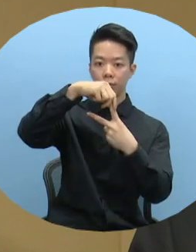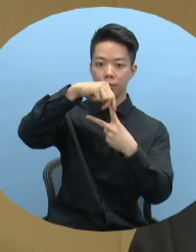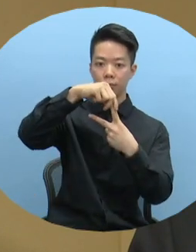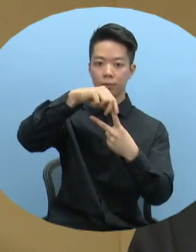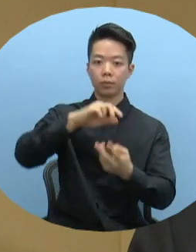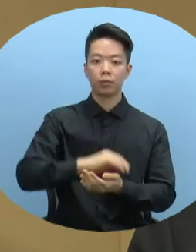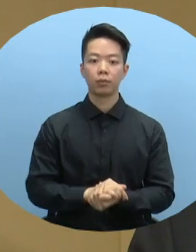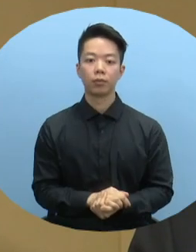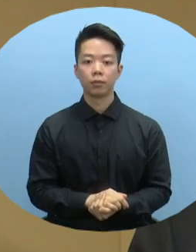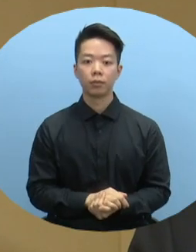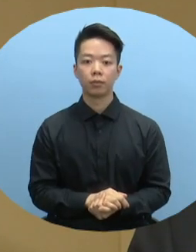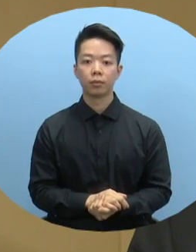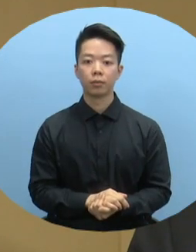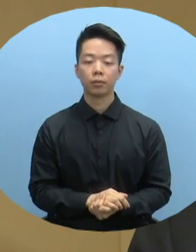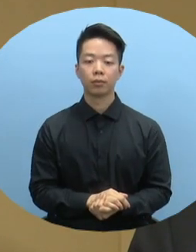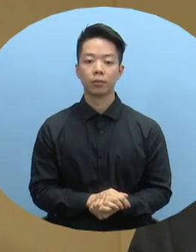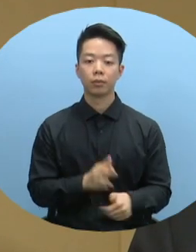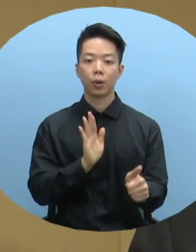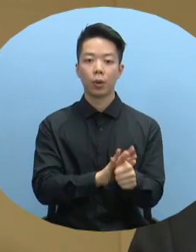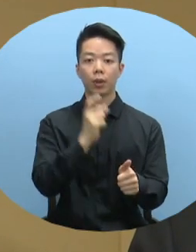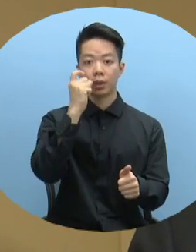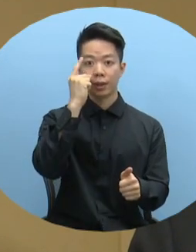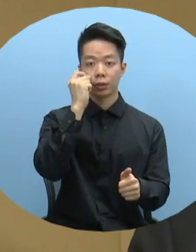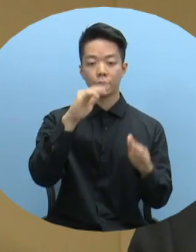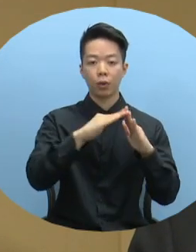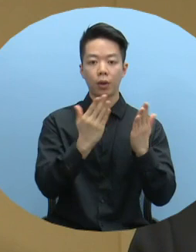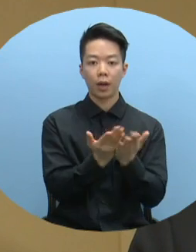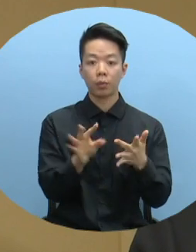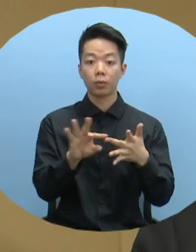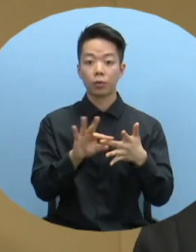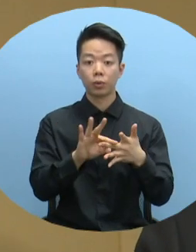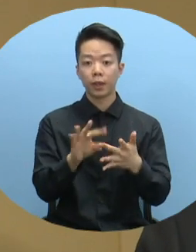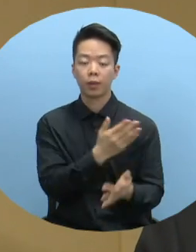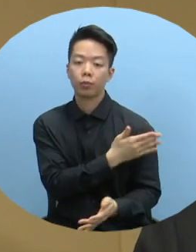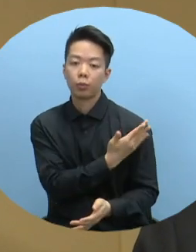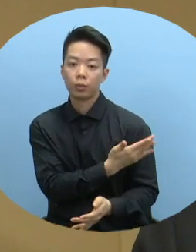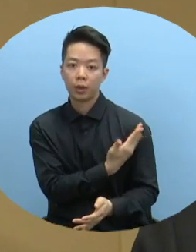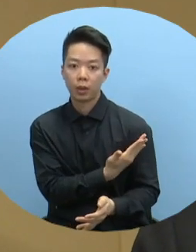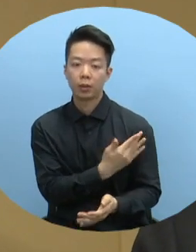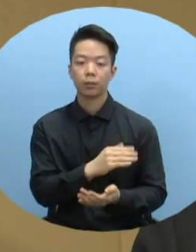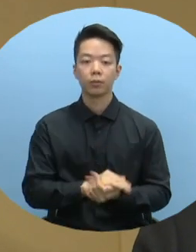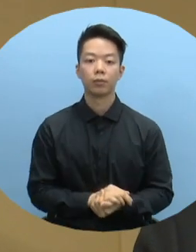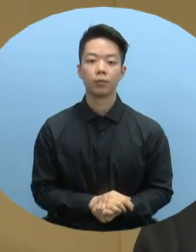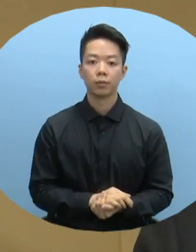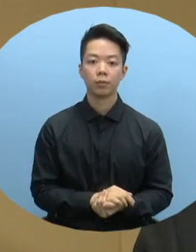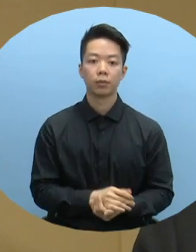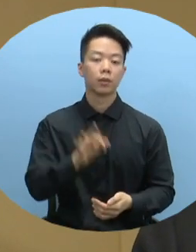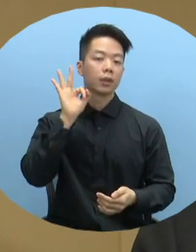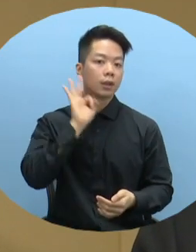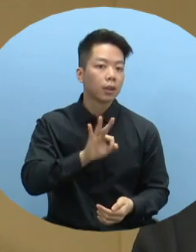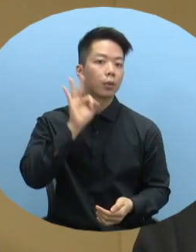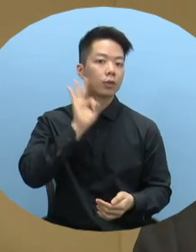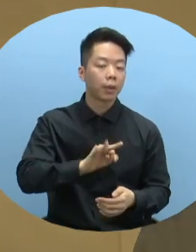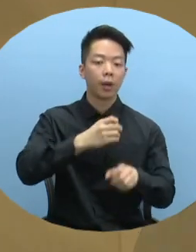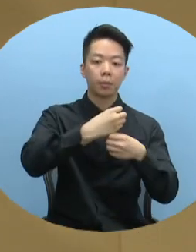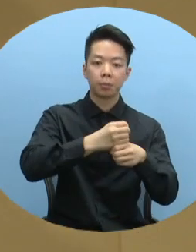係、仍然係喺特殊學校裏邊嘅宿舍嘅一啲嘅員工咧，我哋就每三個星期同